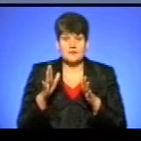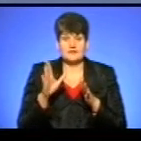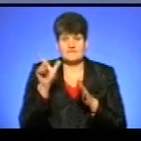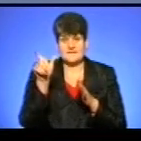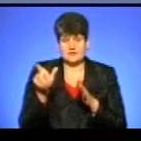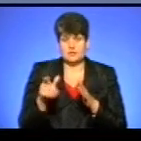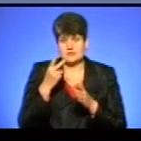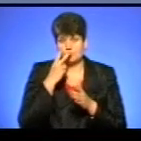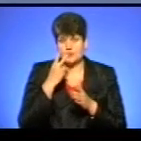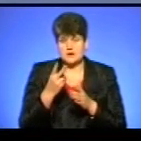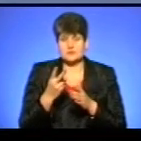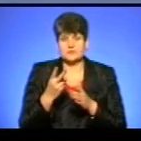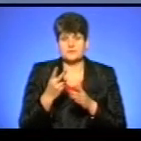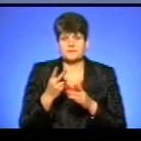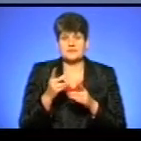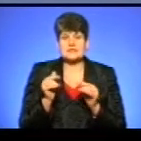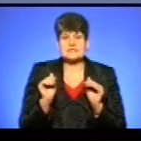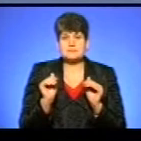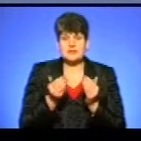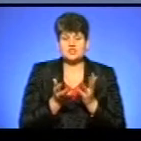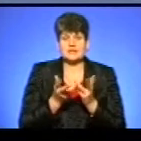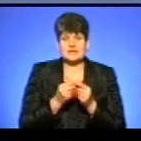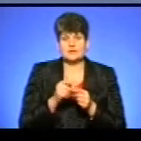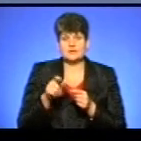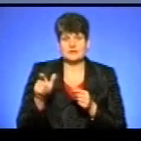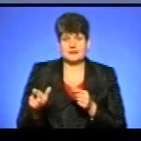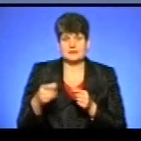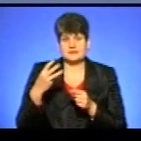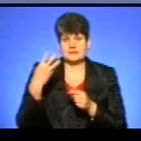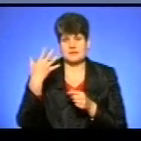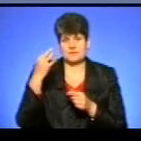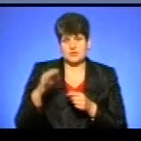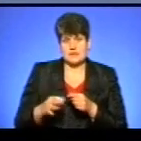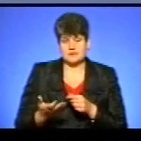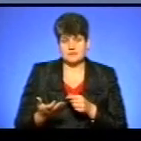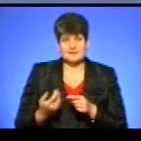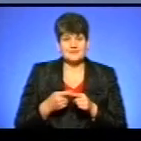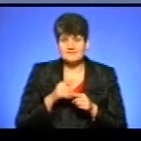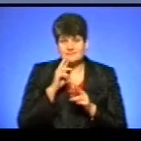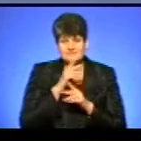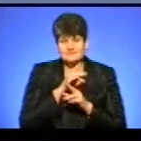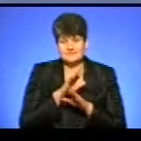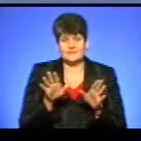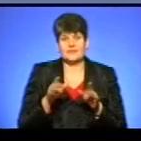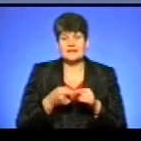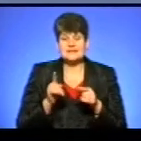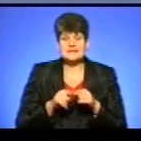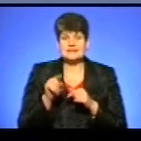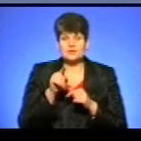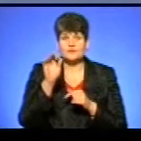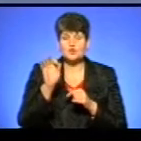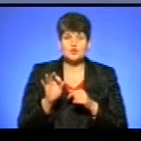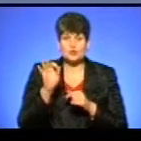валідаторів нас показує, по даних перевізників, зменшення кількості пасажирів на понад 35%. Це ж нереально. А це якраз це той відсоток,